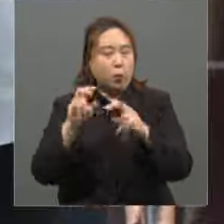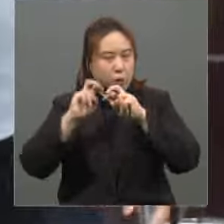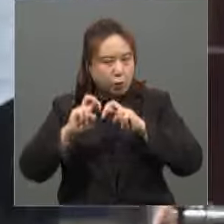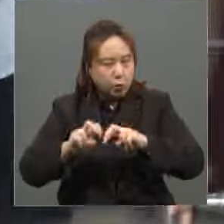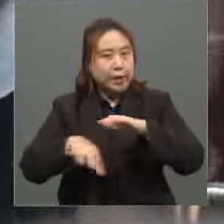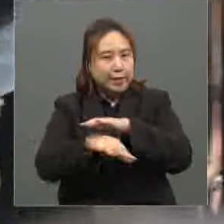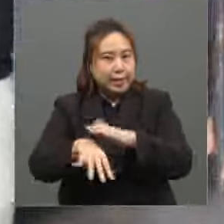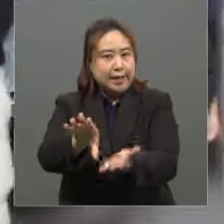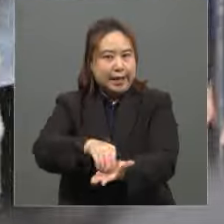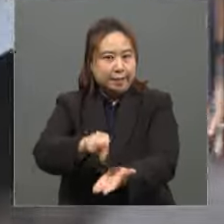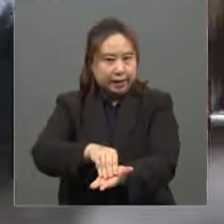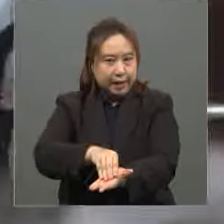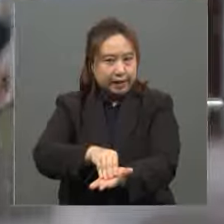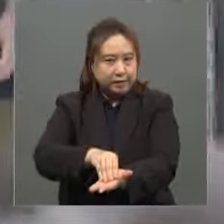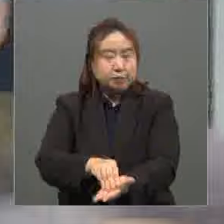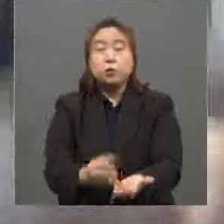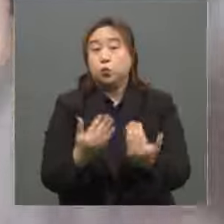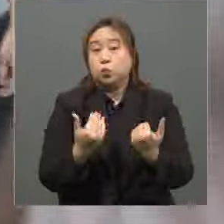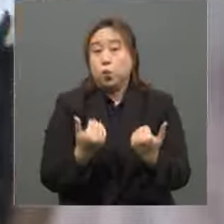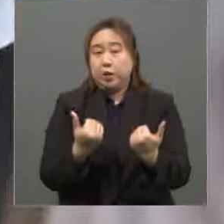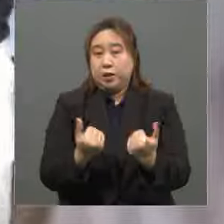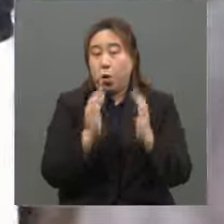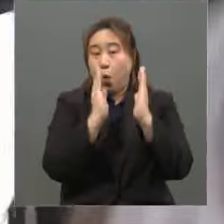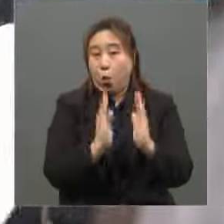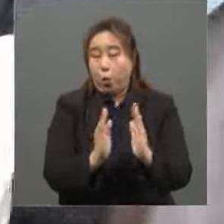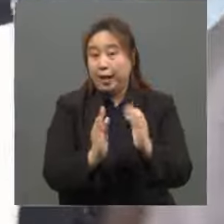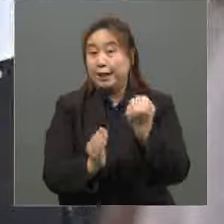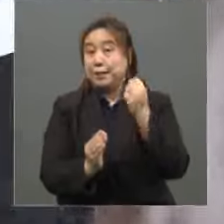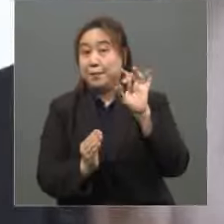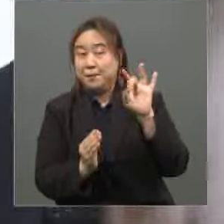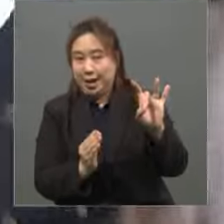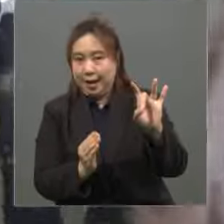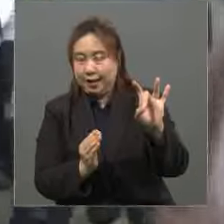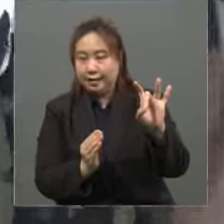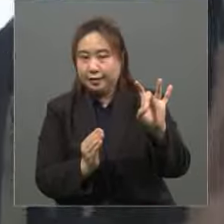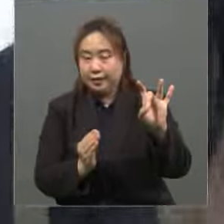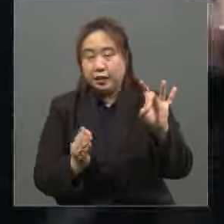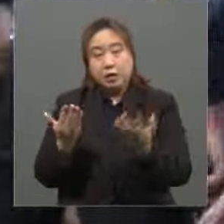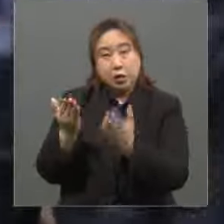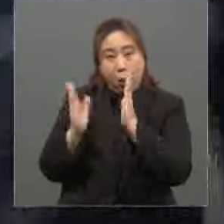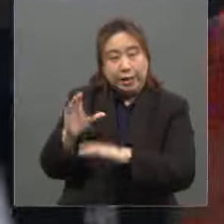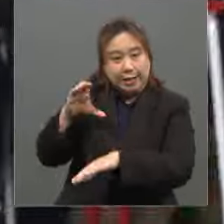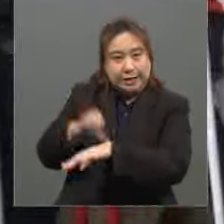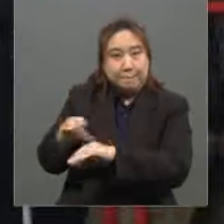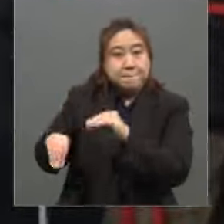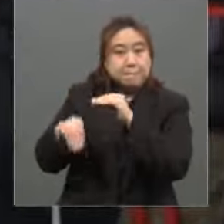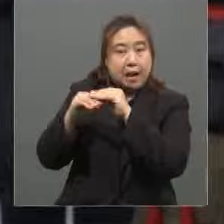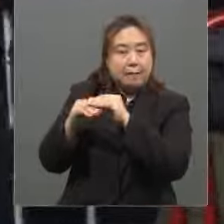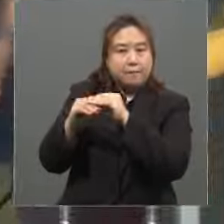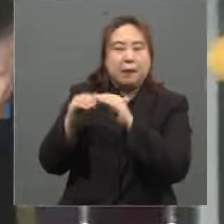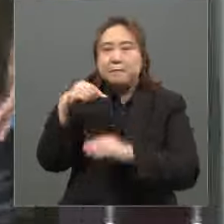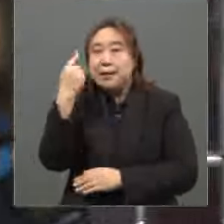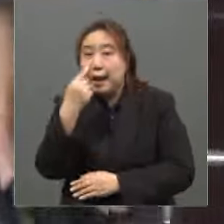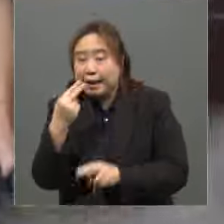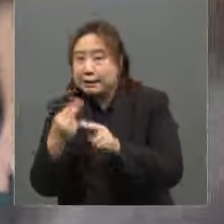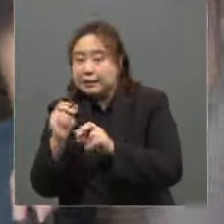หลักฐานยังไม่ขอเปิดเผยว่าผู้ต้องหาที่จะมีการออกหมายจับกลุ่มที่2เนี่ยจะมีใครบ้างซึ่งถ้าผลส